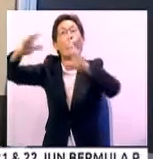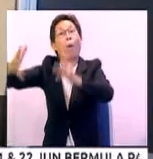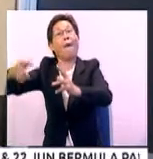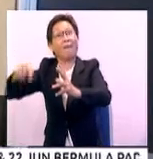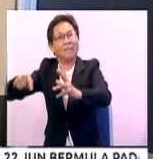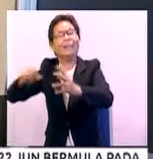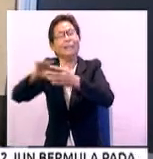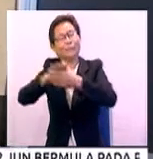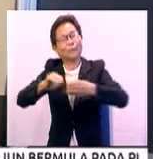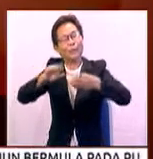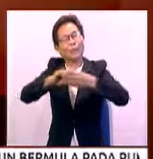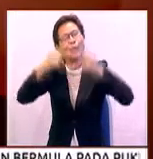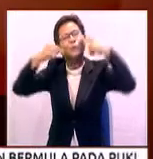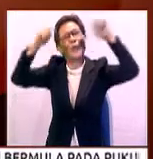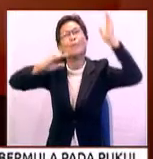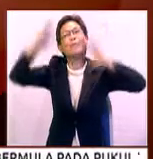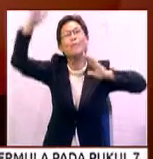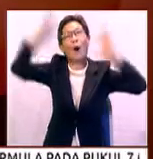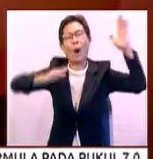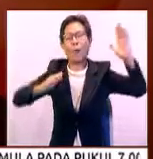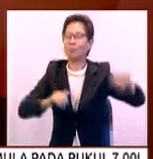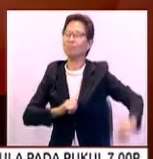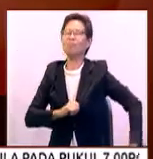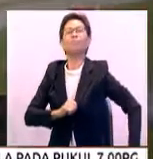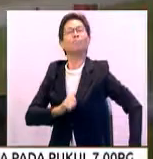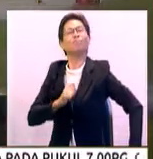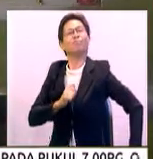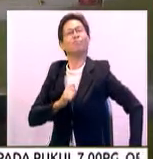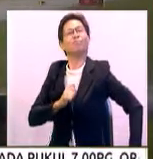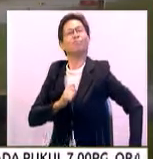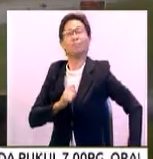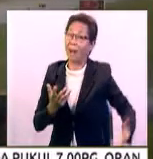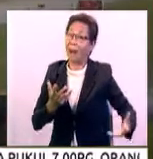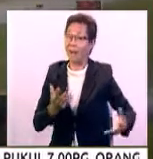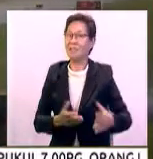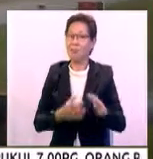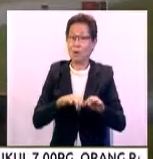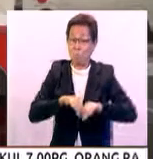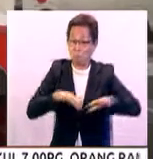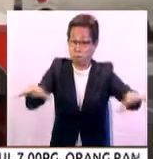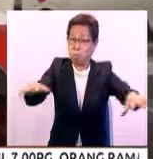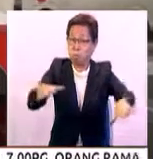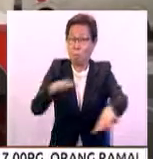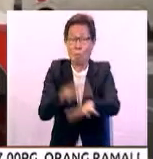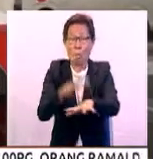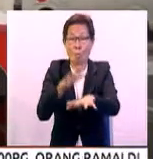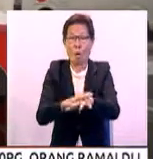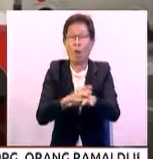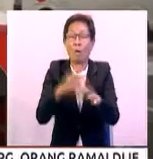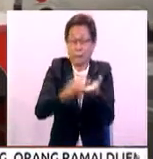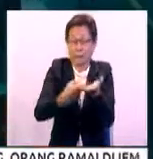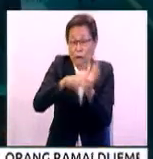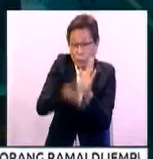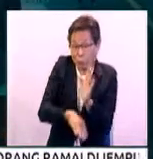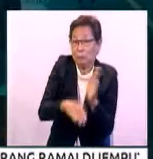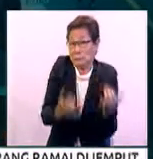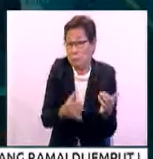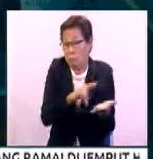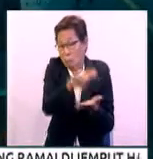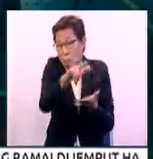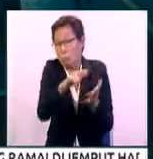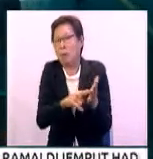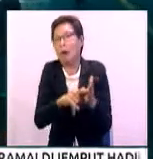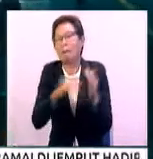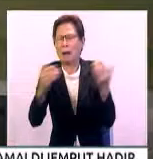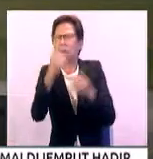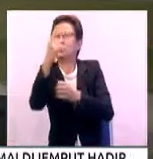adalah kisah kejayaan Malaysia yang membanggakan. Perkembangan pesat penerbangan kos rendah ketika ini berbanding sedekad